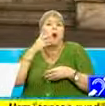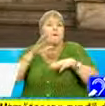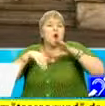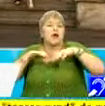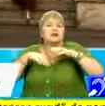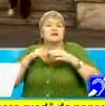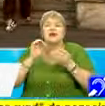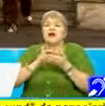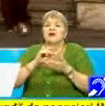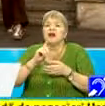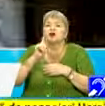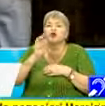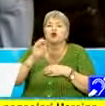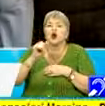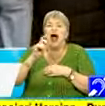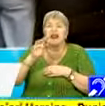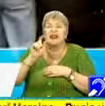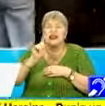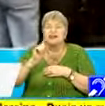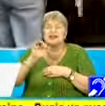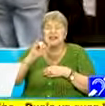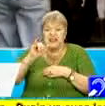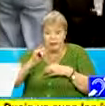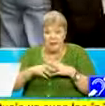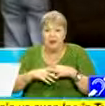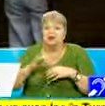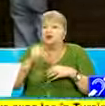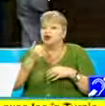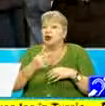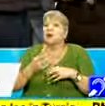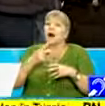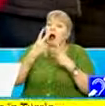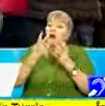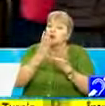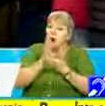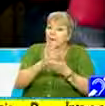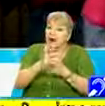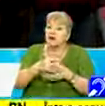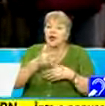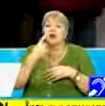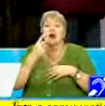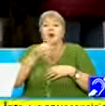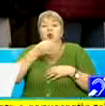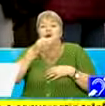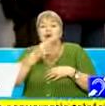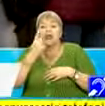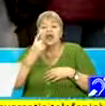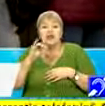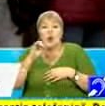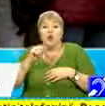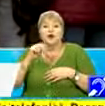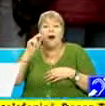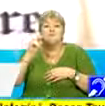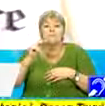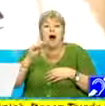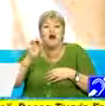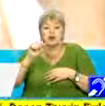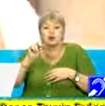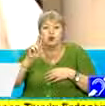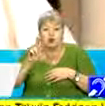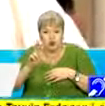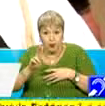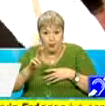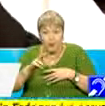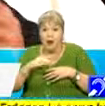Arghezi la profilul real și particularitățile unei poezii de Ion Barbu la profilul uman cei mai multe dintre